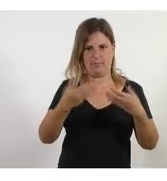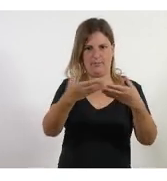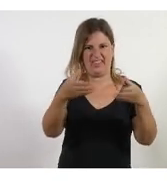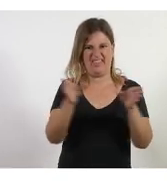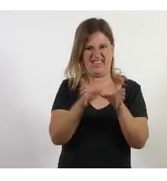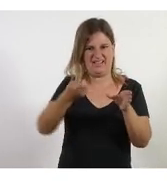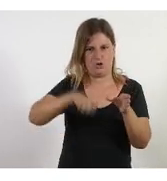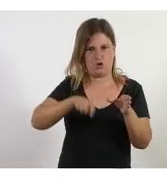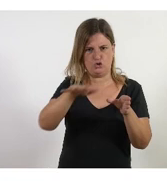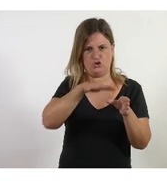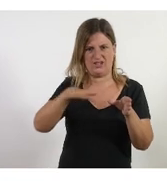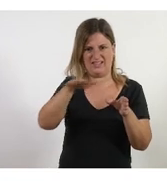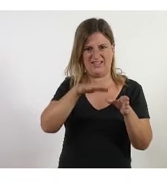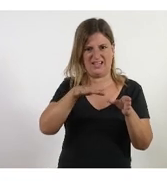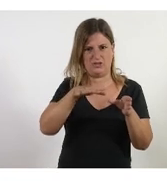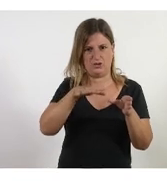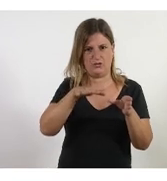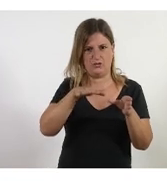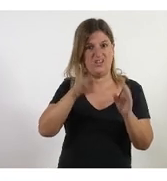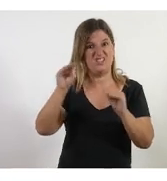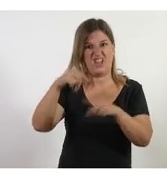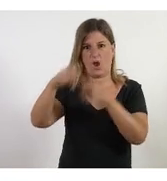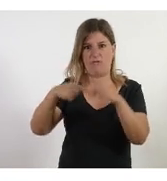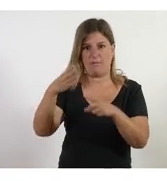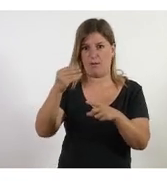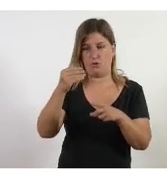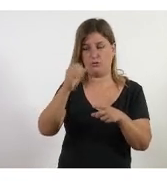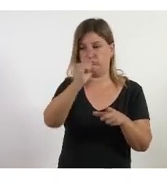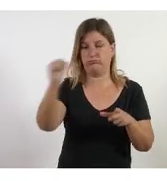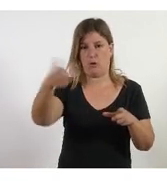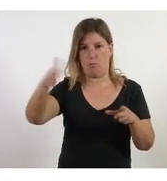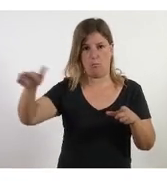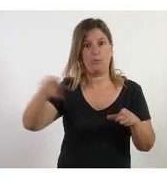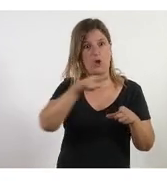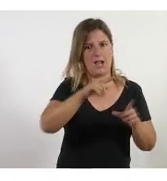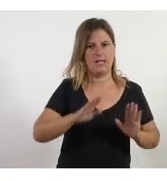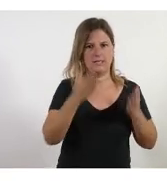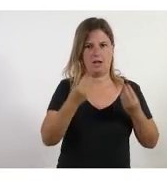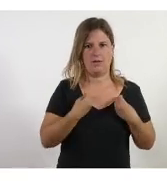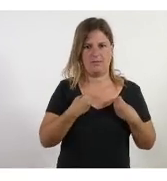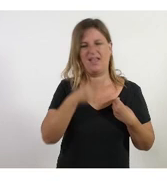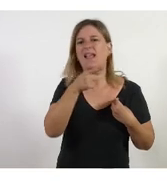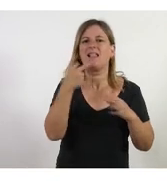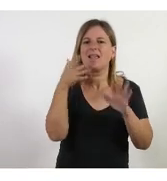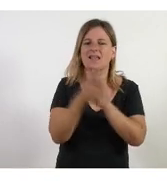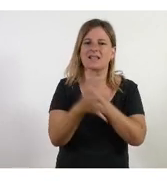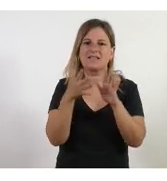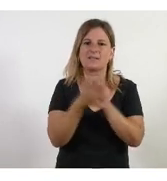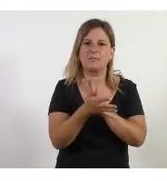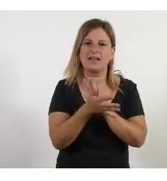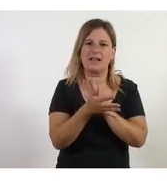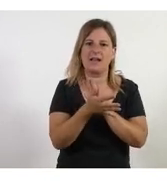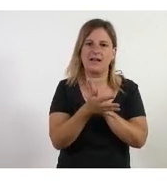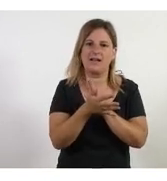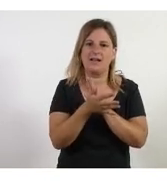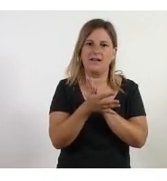pràcticament tota va quedar exterminada, però ell va sobreviure. I ell explica en aquest llibre, ell va entrar en